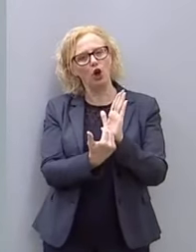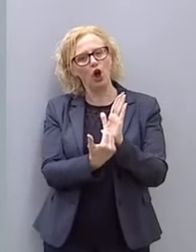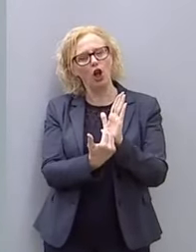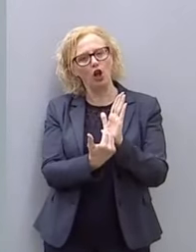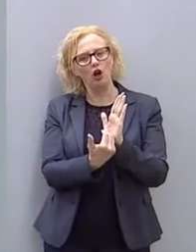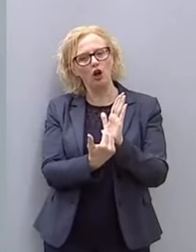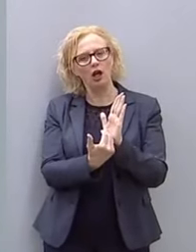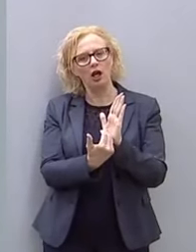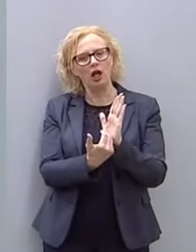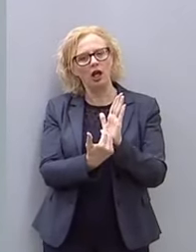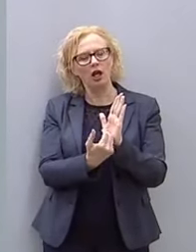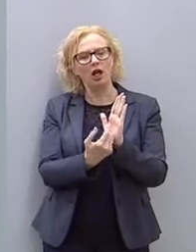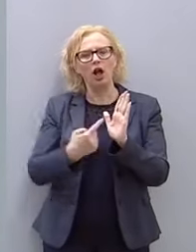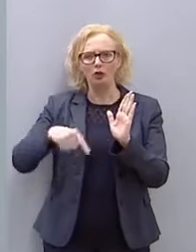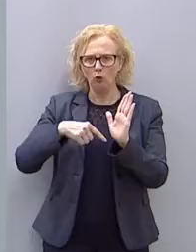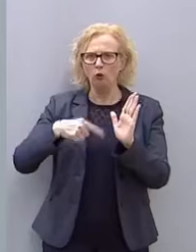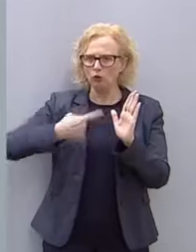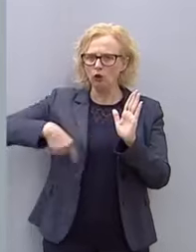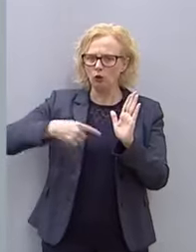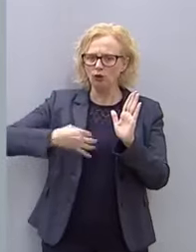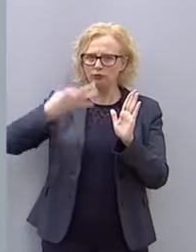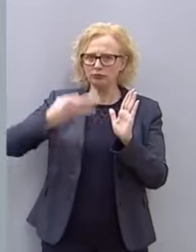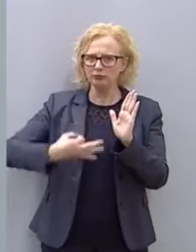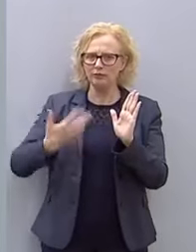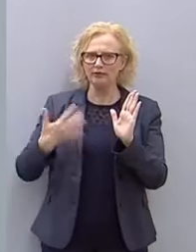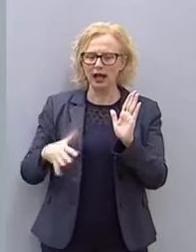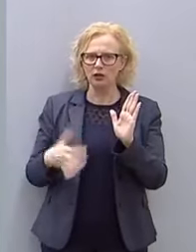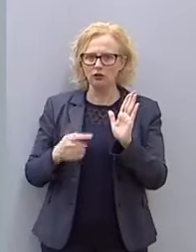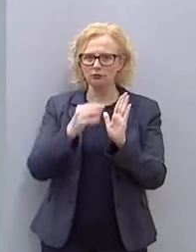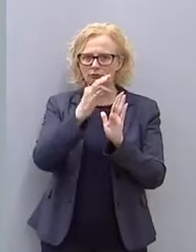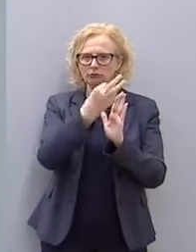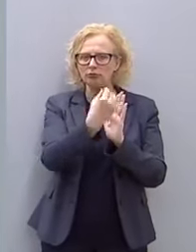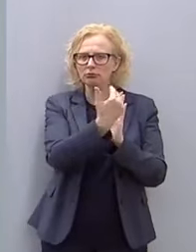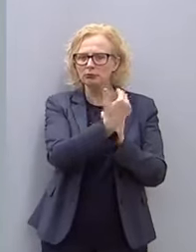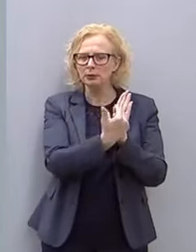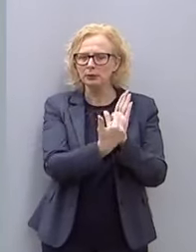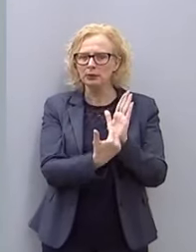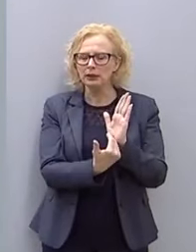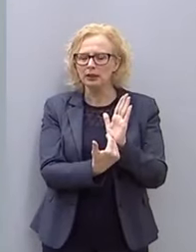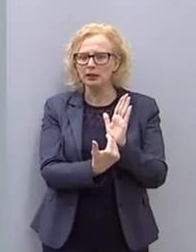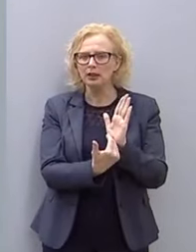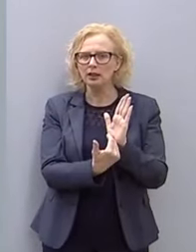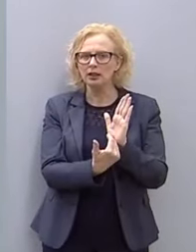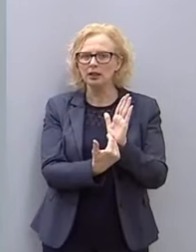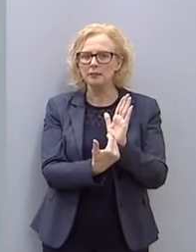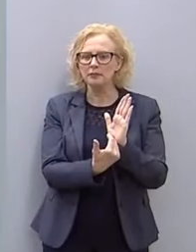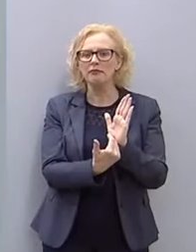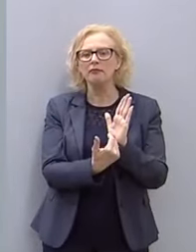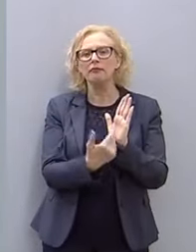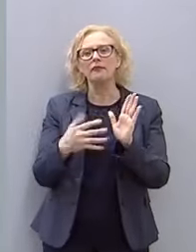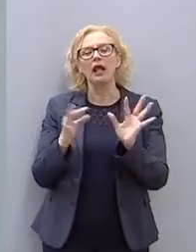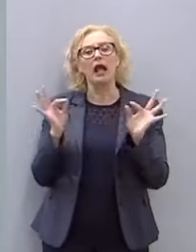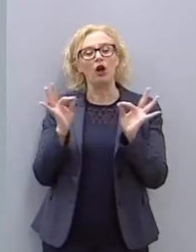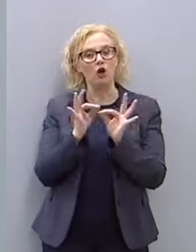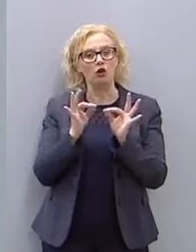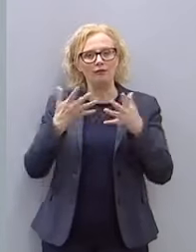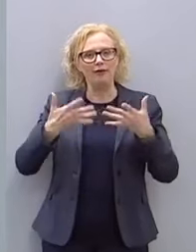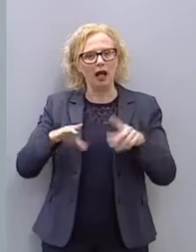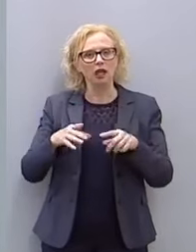che abbiamo disciplinato noi per quello dove dovevamo avuto diciamo un accordo ea